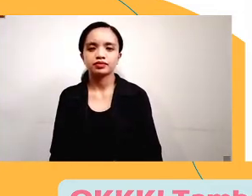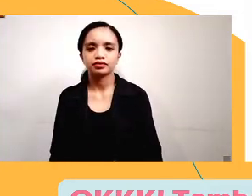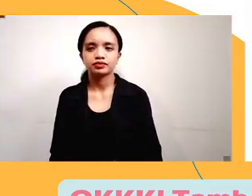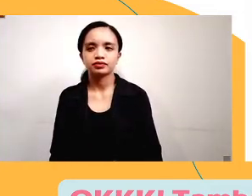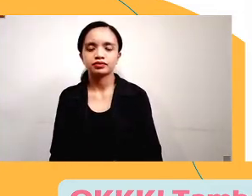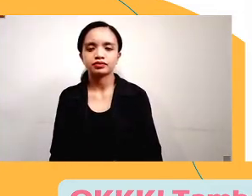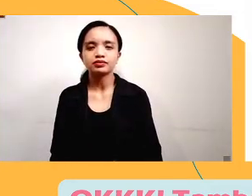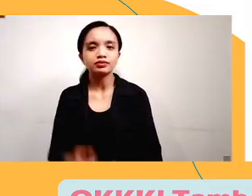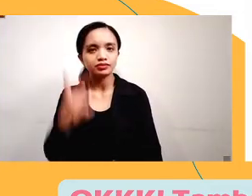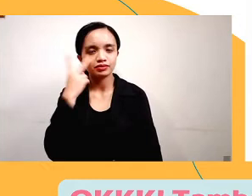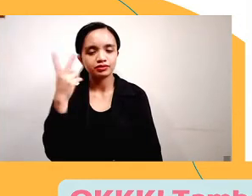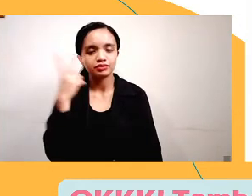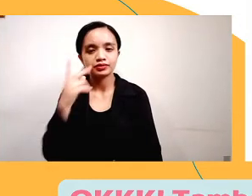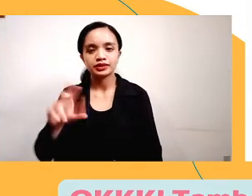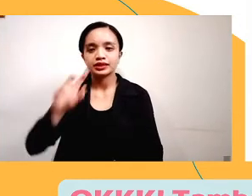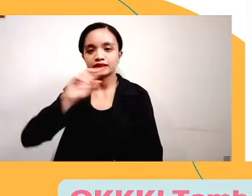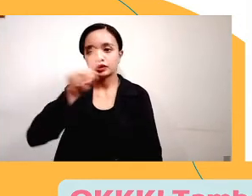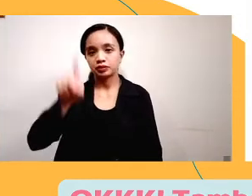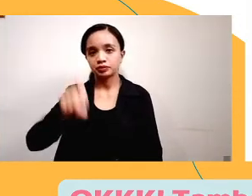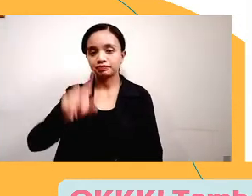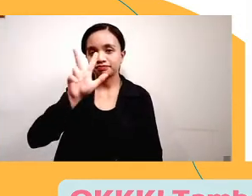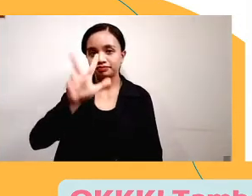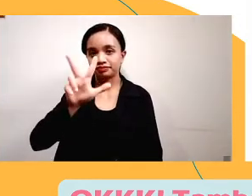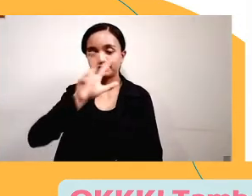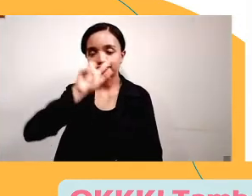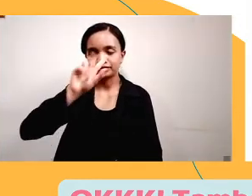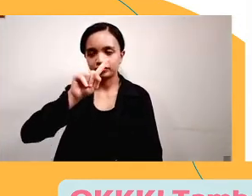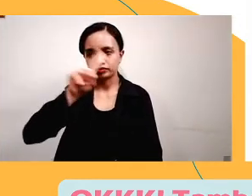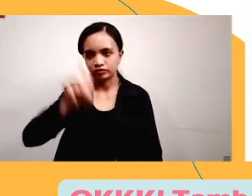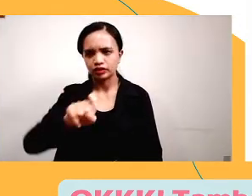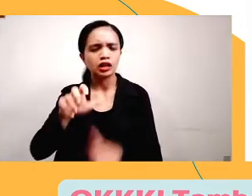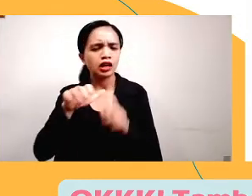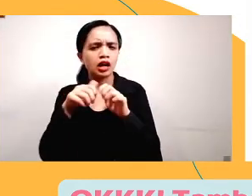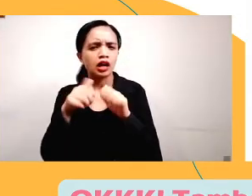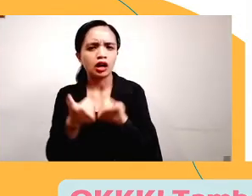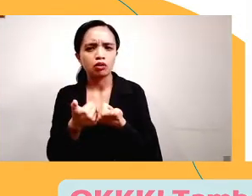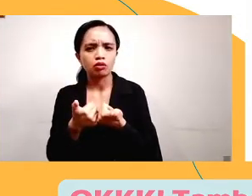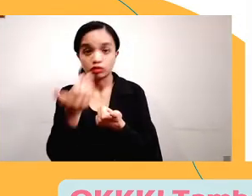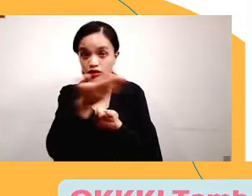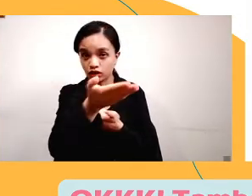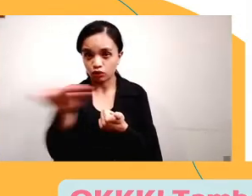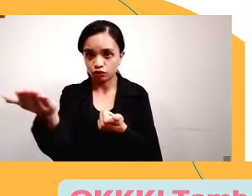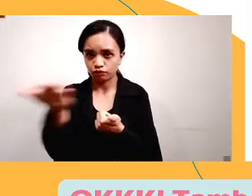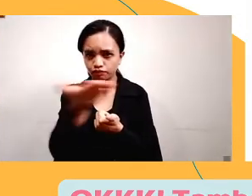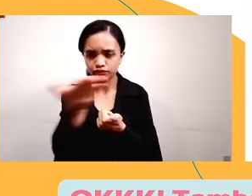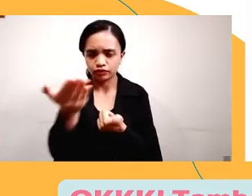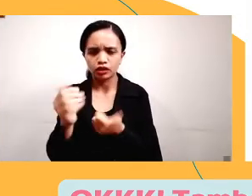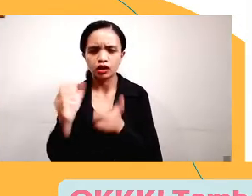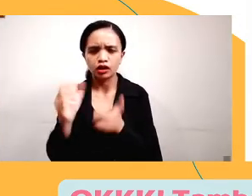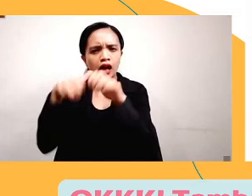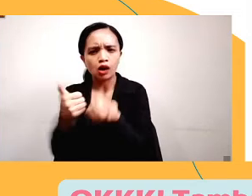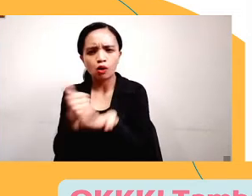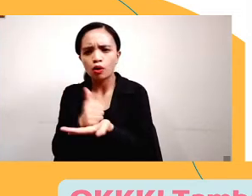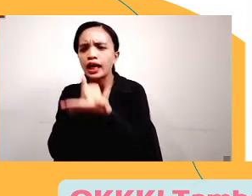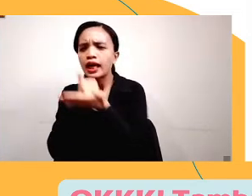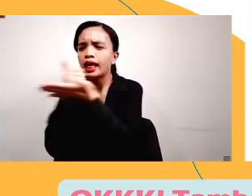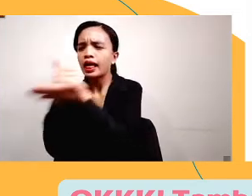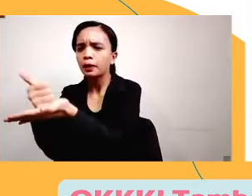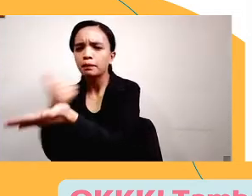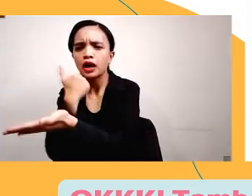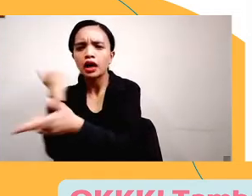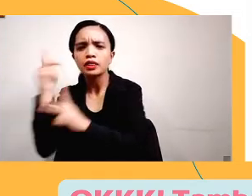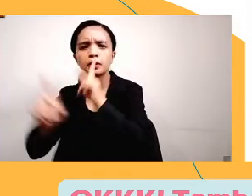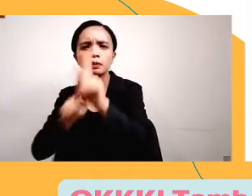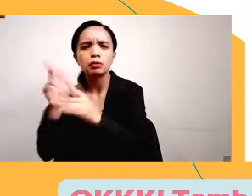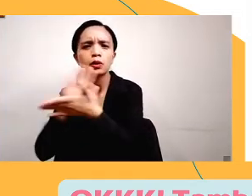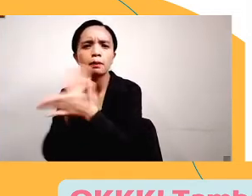Ayan, tanong number 3. Paano ka nakakatulong sa pagyabong ng iyong kapwa? Diba, sa